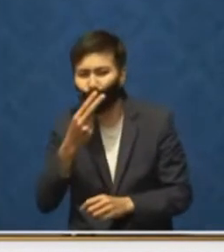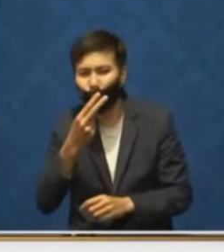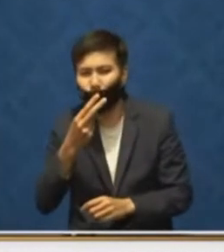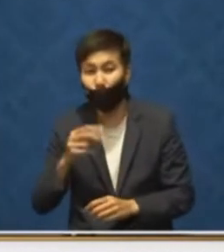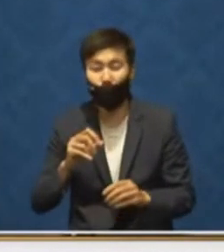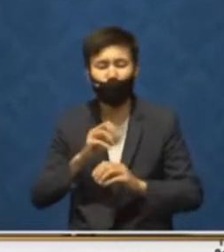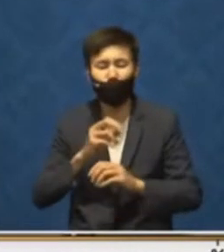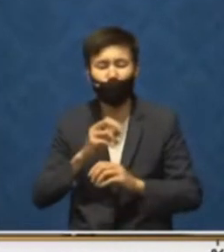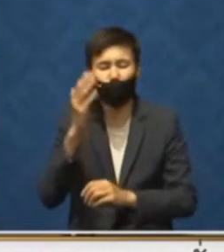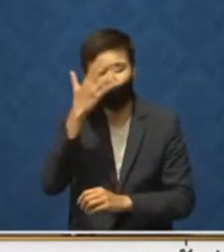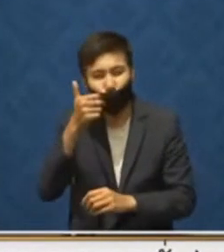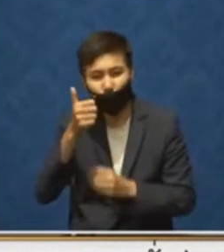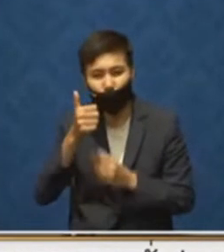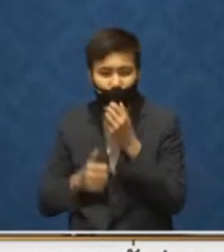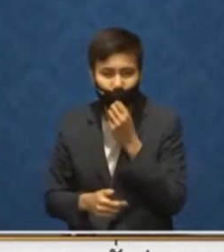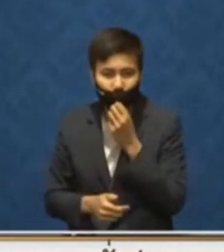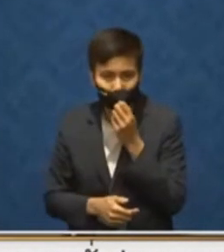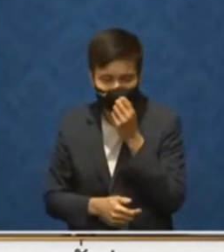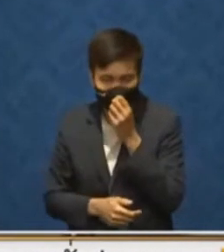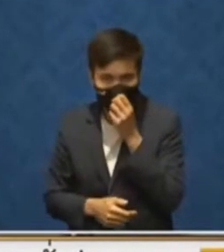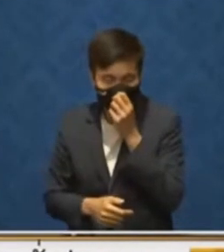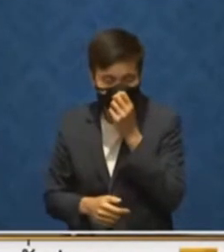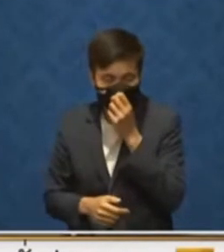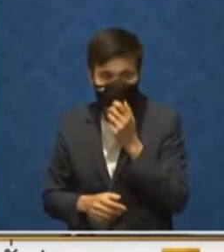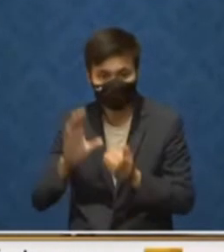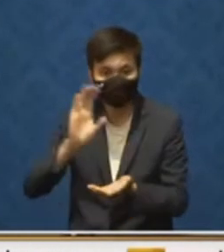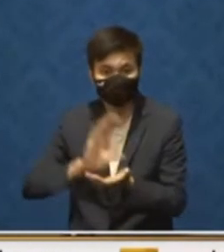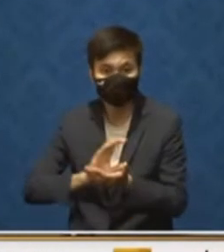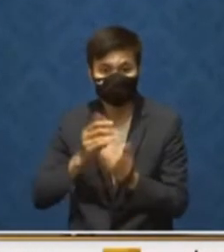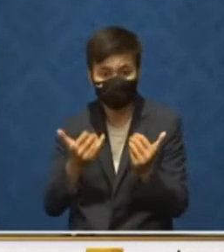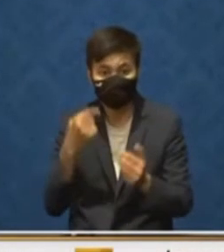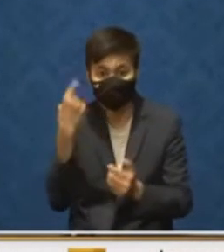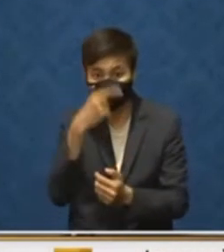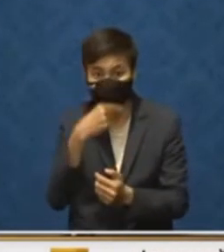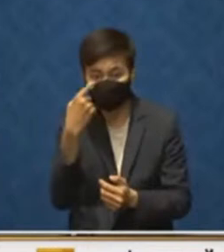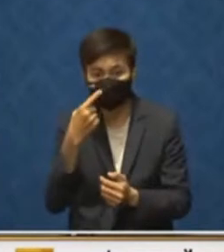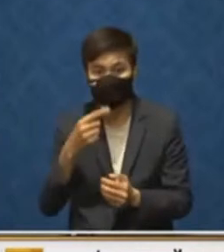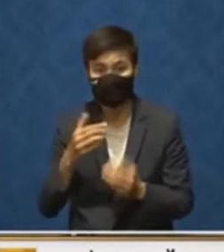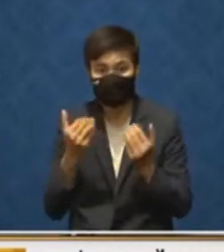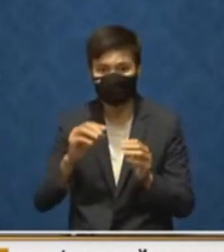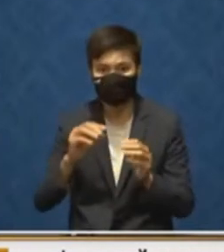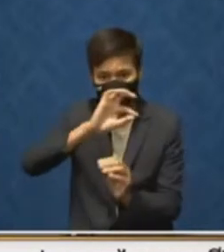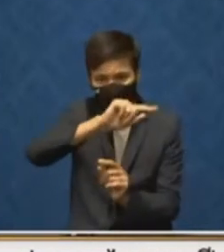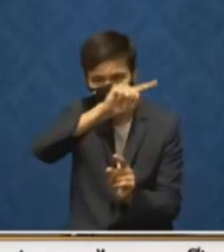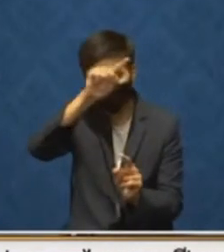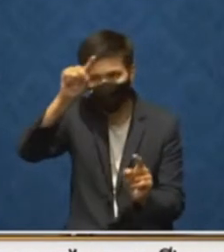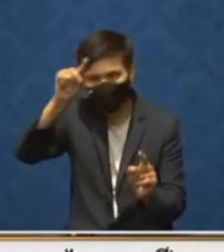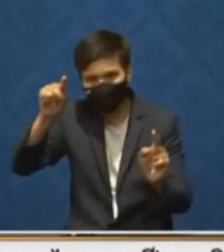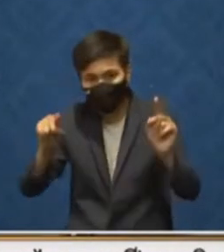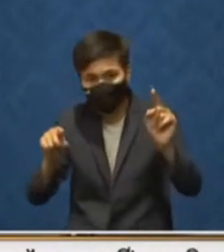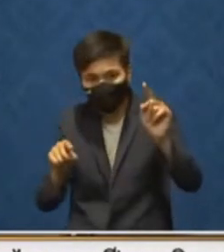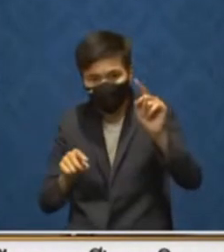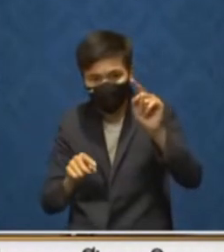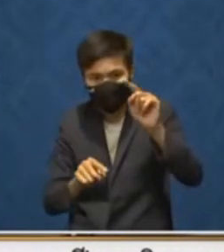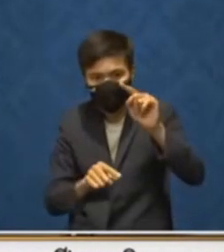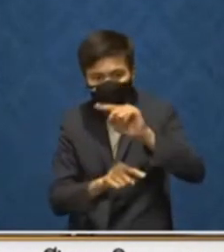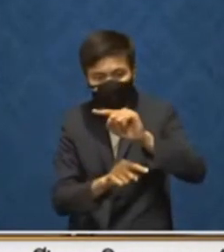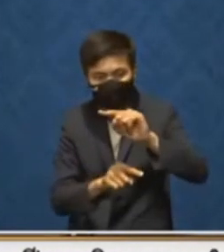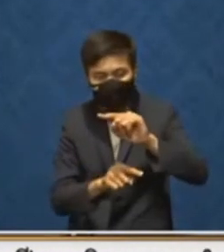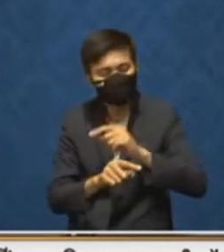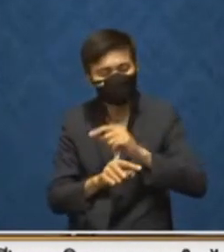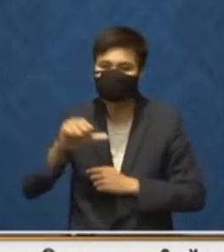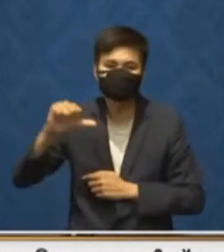กูต่อไปเลยครับกองทุนนี้เพื่อใครโอ้โหยนี่เป็นวงจรอุบาทว์เลยวงจรอุบาทว์พี่น้องเอ้ย